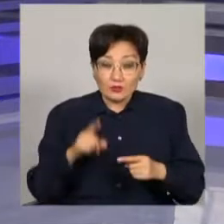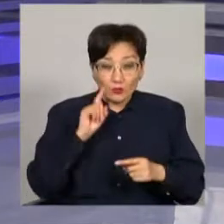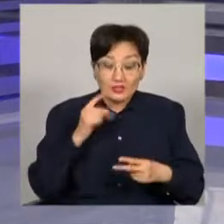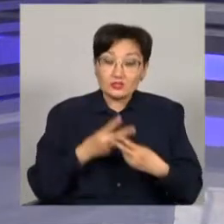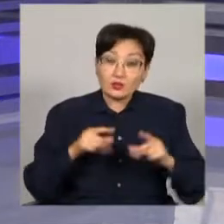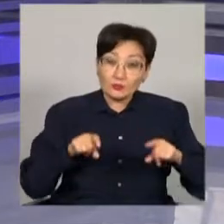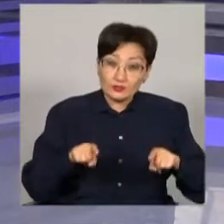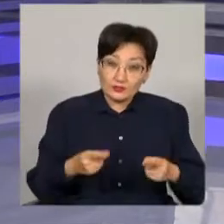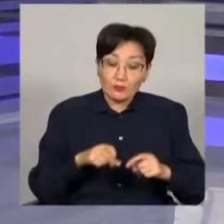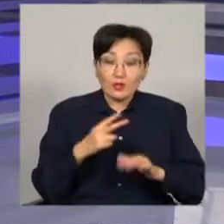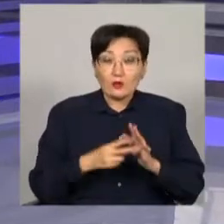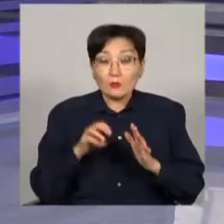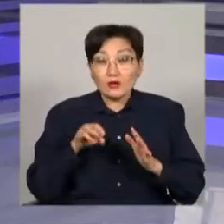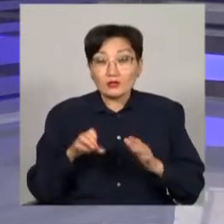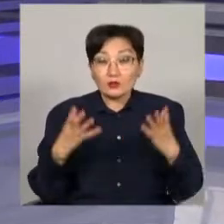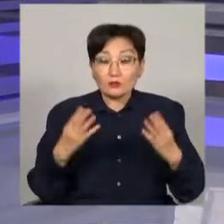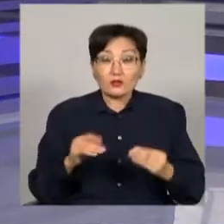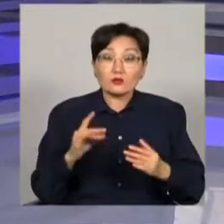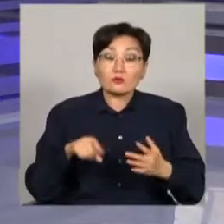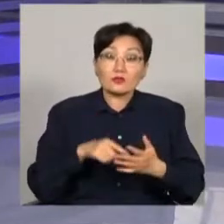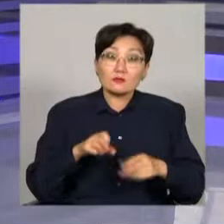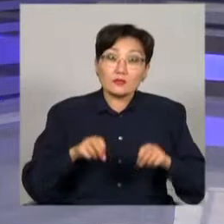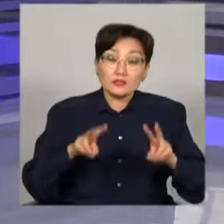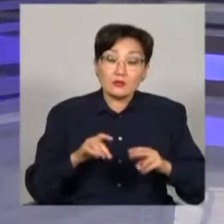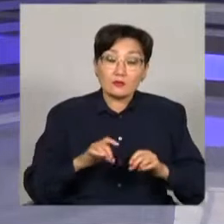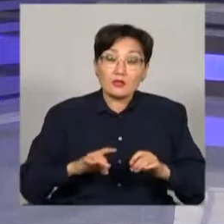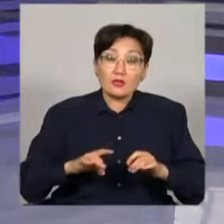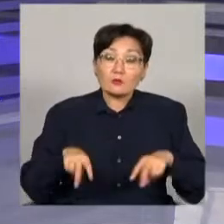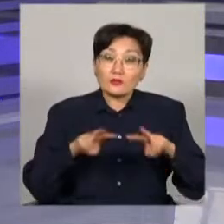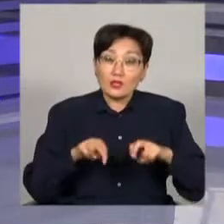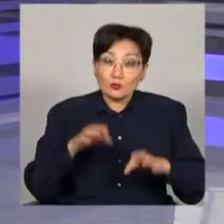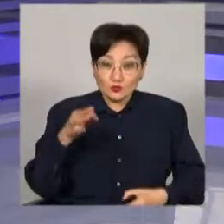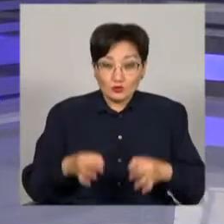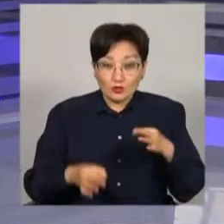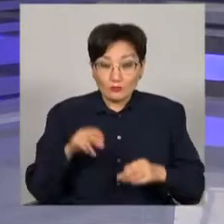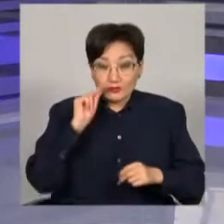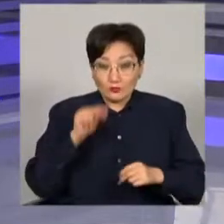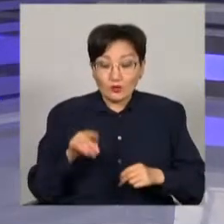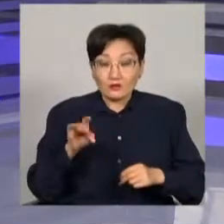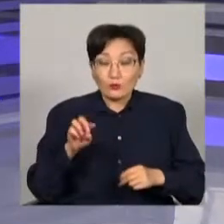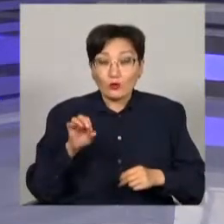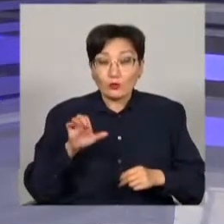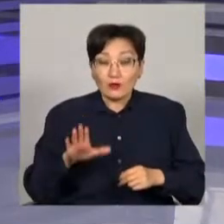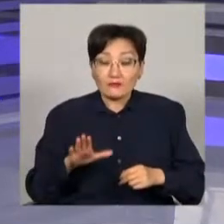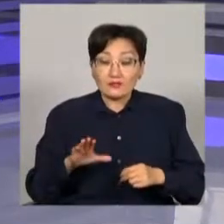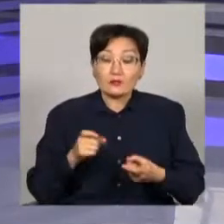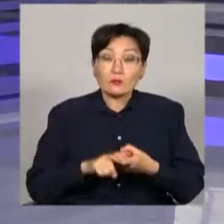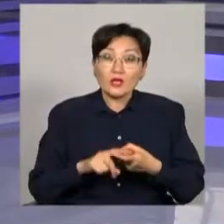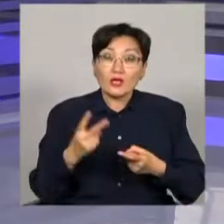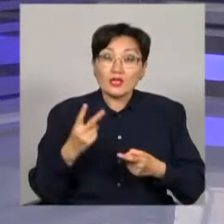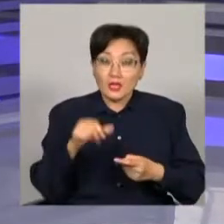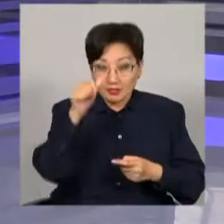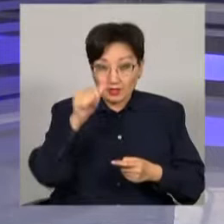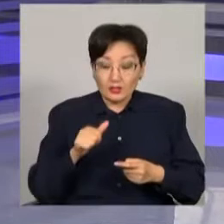қамалған. 17 наурызда Нұр Сұлтан қаласының мамандандырылған ауданаралық тергеу соты күдікті Қайрат Боранбаевқа қатысты 2 ай